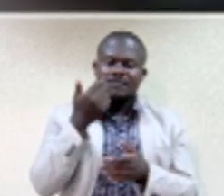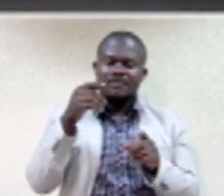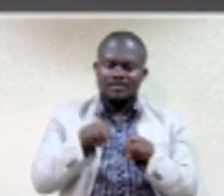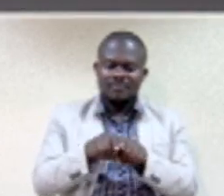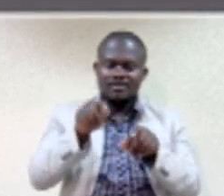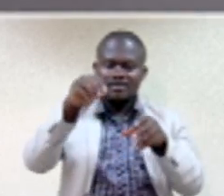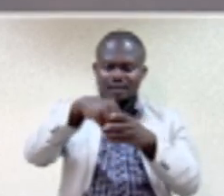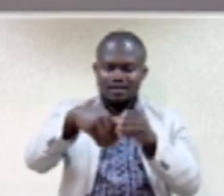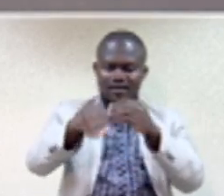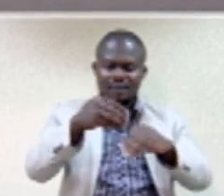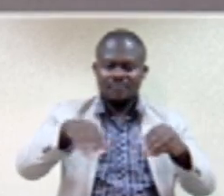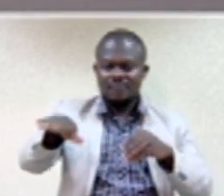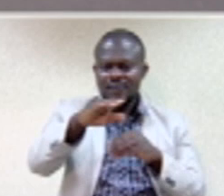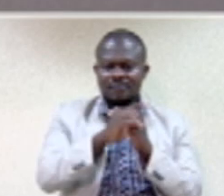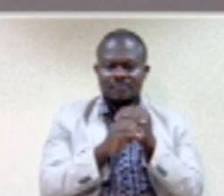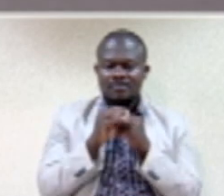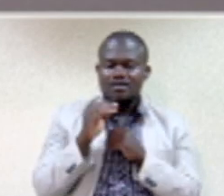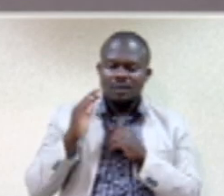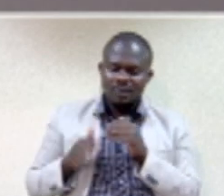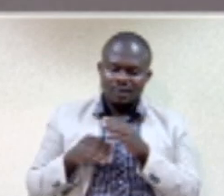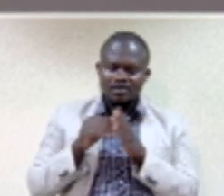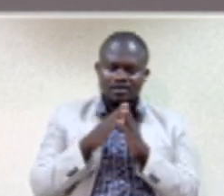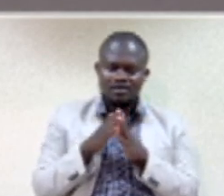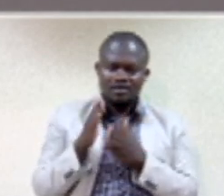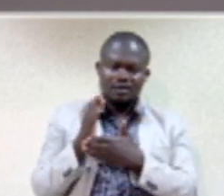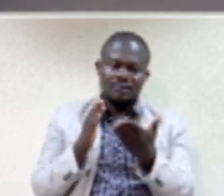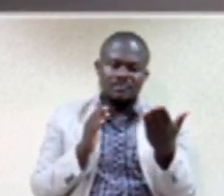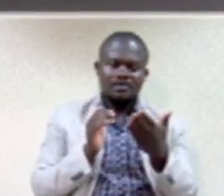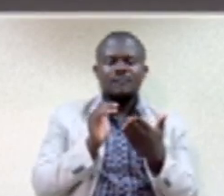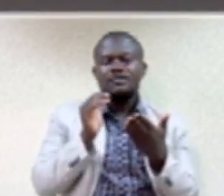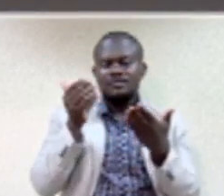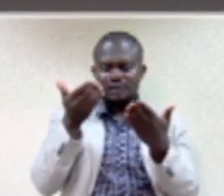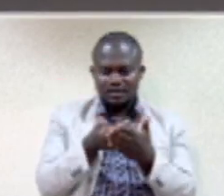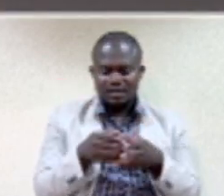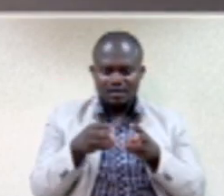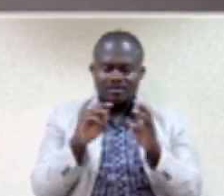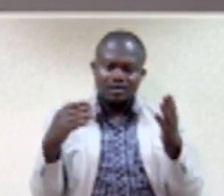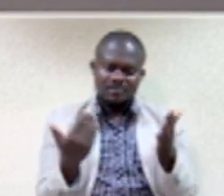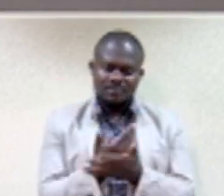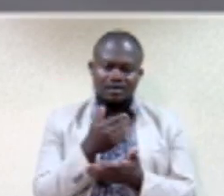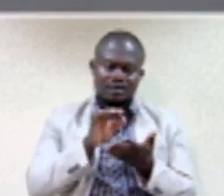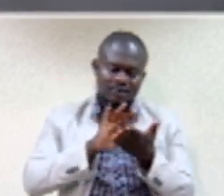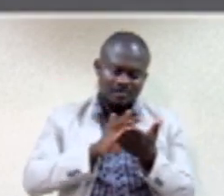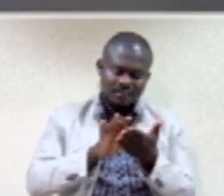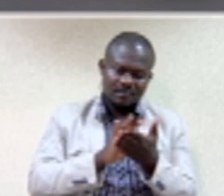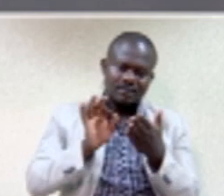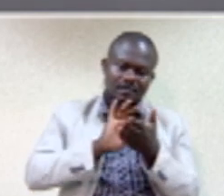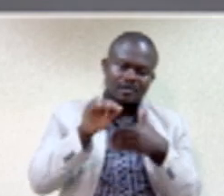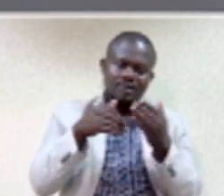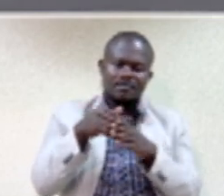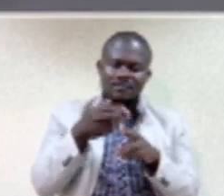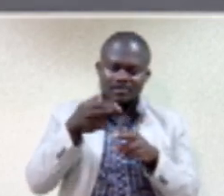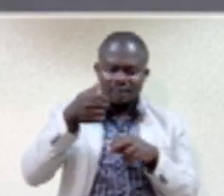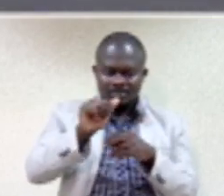isoko rikuru ry'akarere ka Huye muri uyu mujyi bashyizanye noneho uburyo bushya bwo kubanza bakabandika bakandika imyirondoro nimero